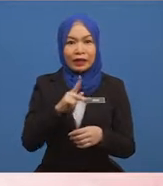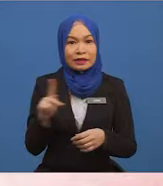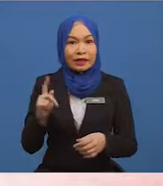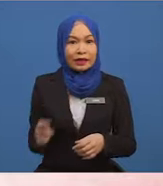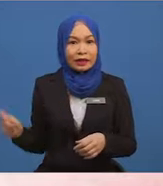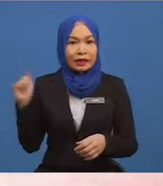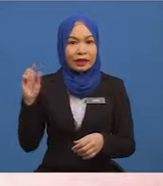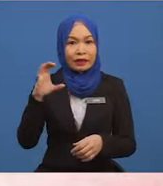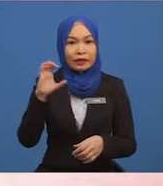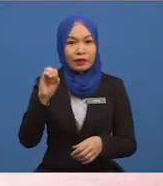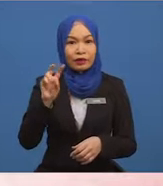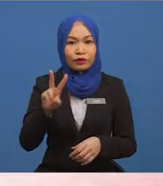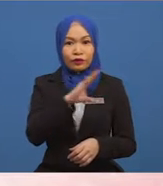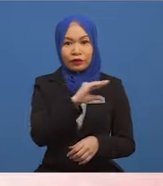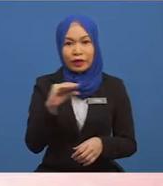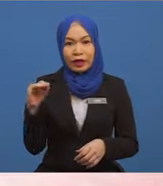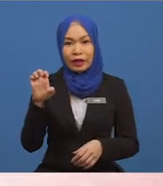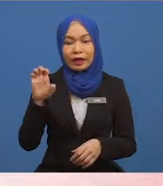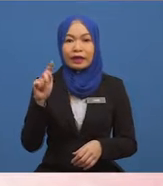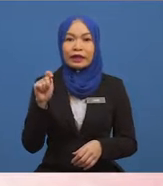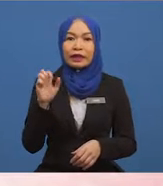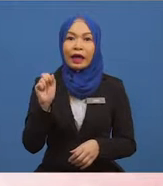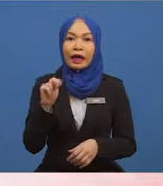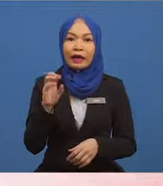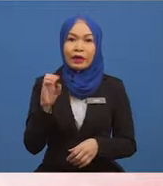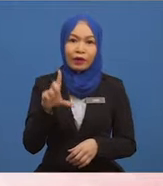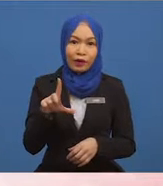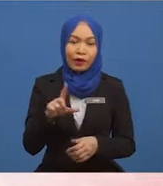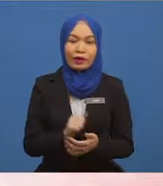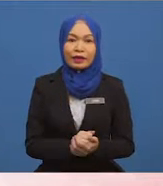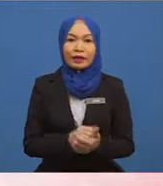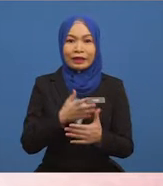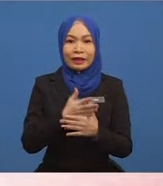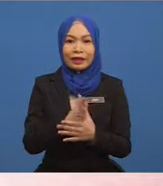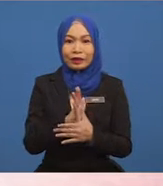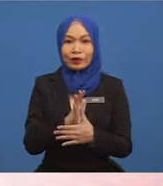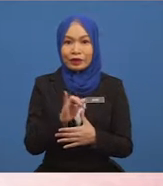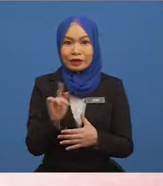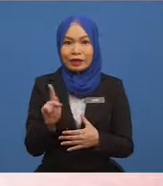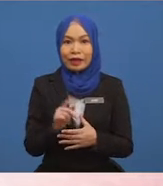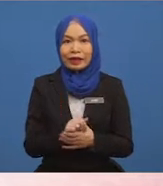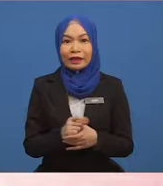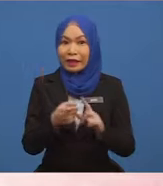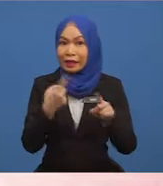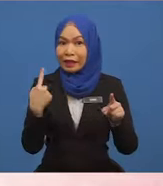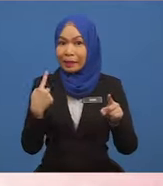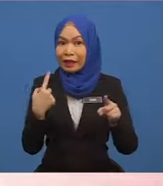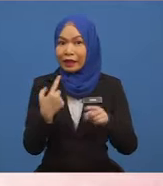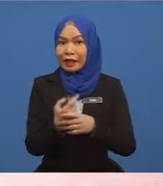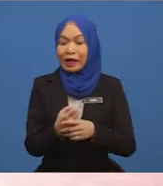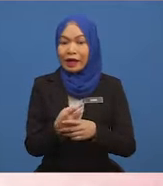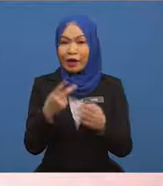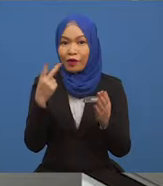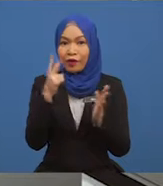tenaga, karbon dioksida dan etanol. Baiklah, murid-murid. Lanjutan